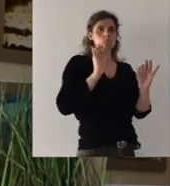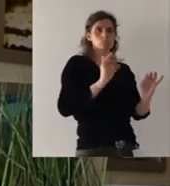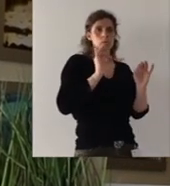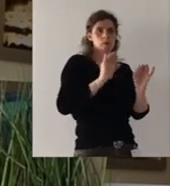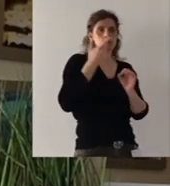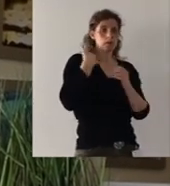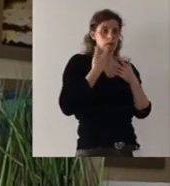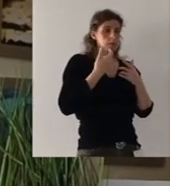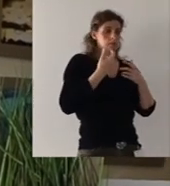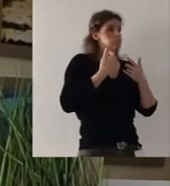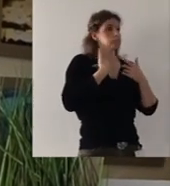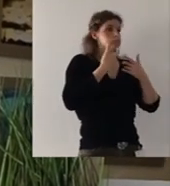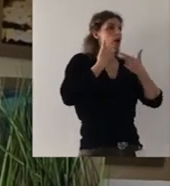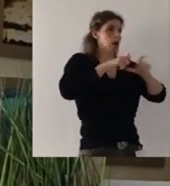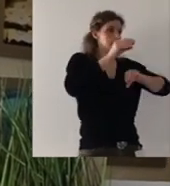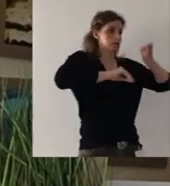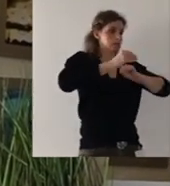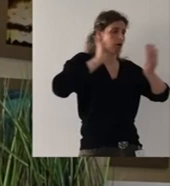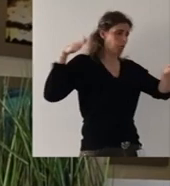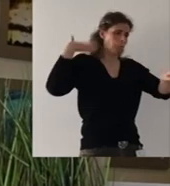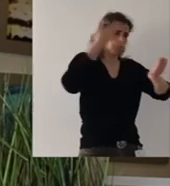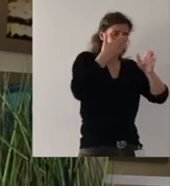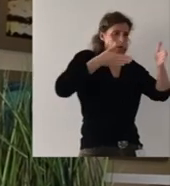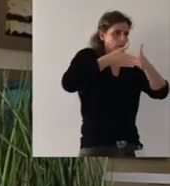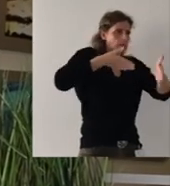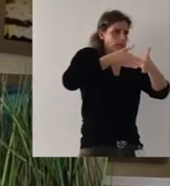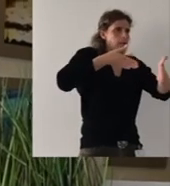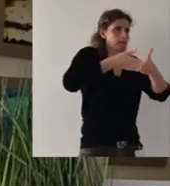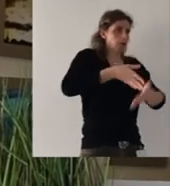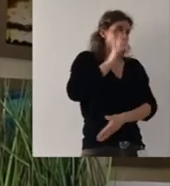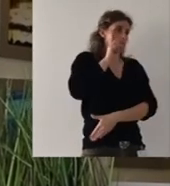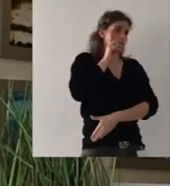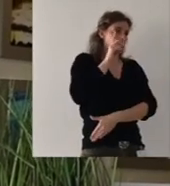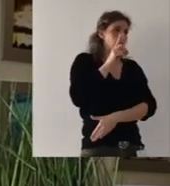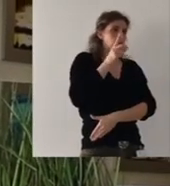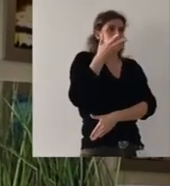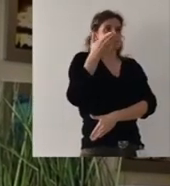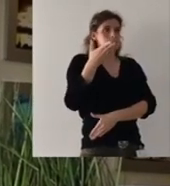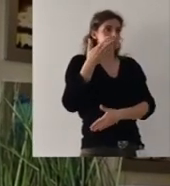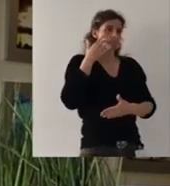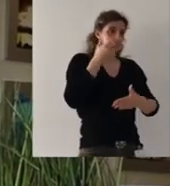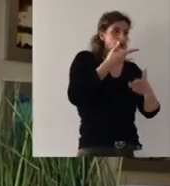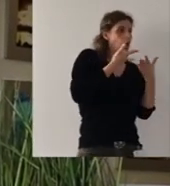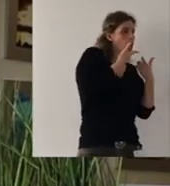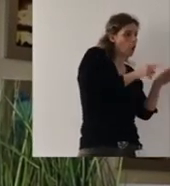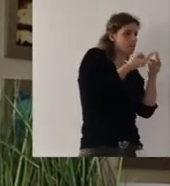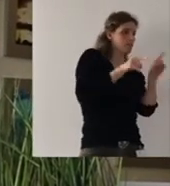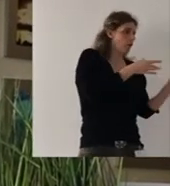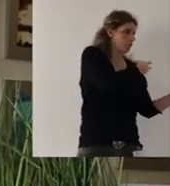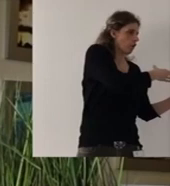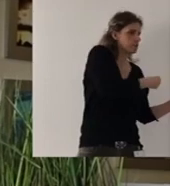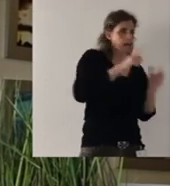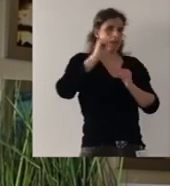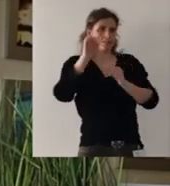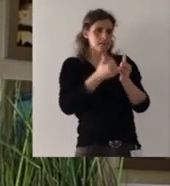Alors en fait, l'accès aux soins depuis toujours a toujours été une barrière pour les personnes sourdes puisqu'ils n'avaient pas accès à... C'est pas la même langue en fait,